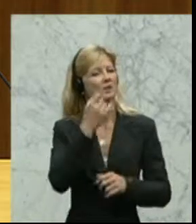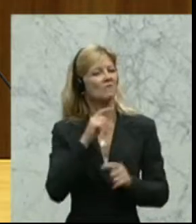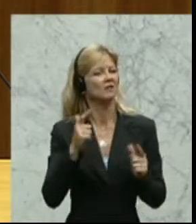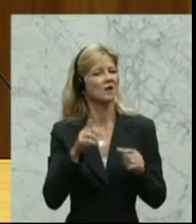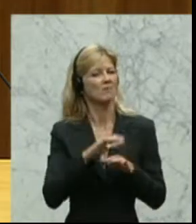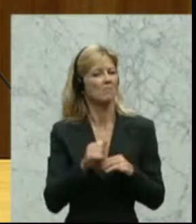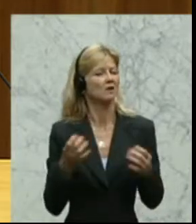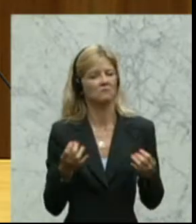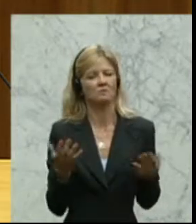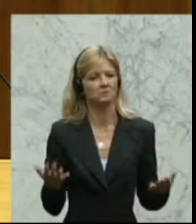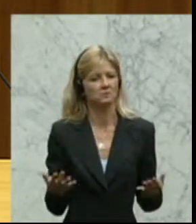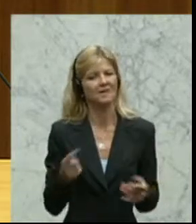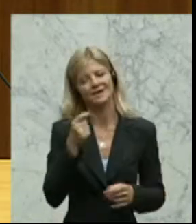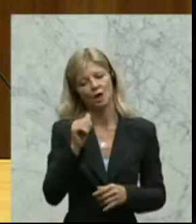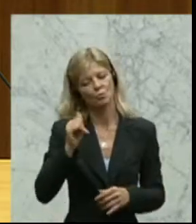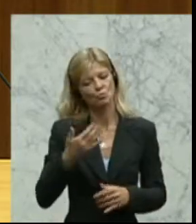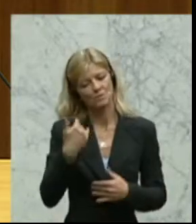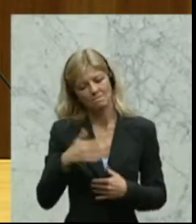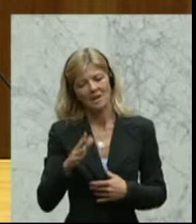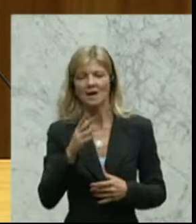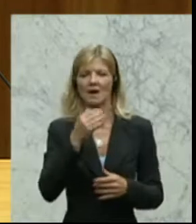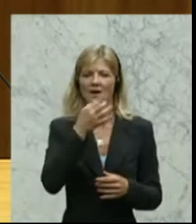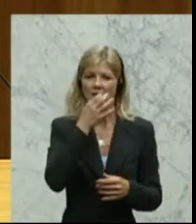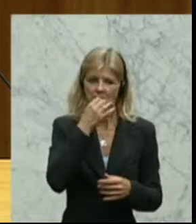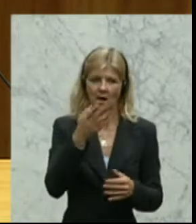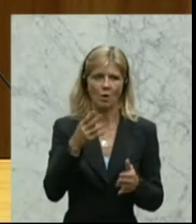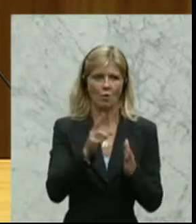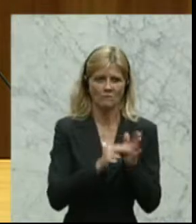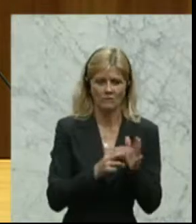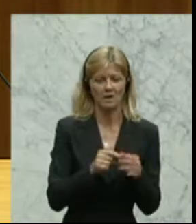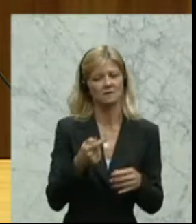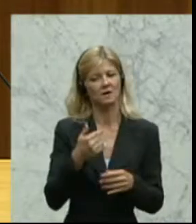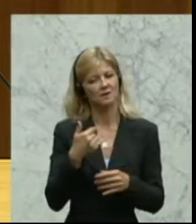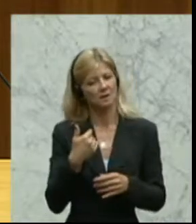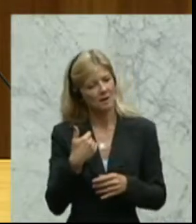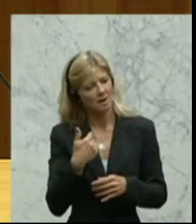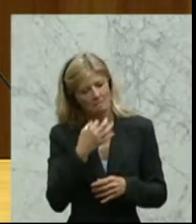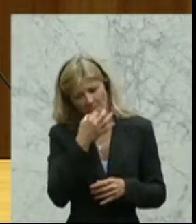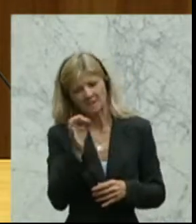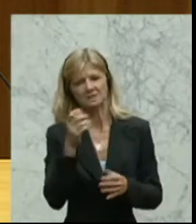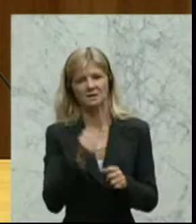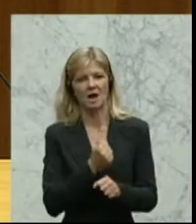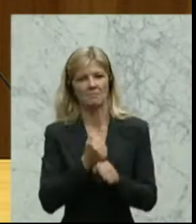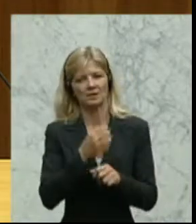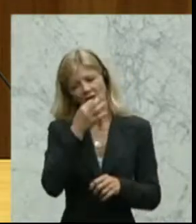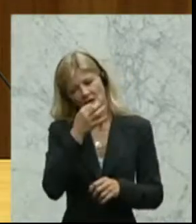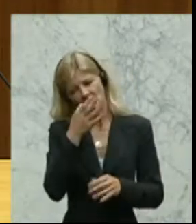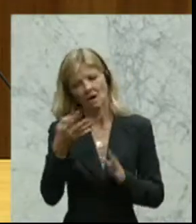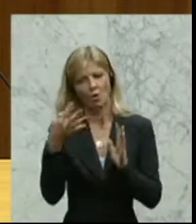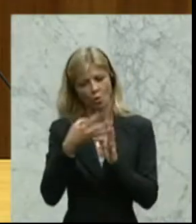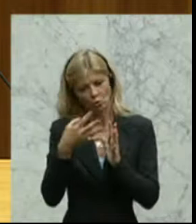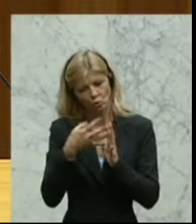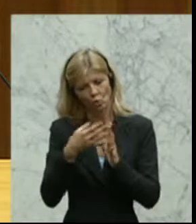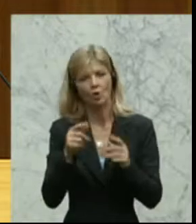zielsicherer einsetzen, treffsicherer arbeiten und genau überprüfen, ob unser Gemeinschaftsapparat noch funktioniert.